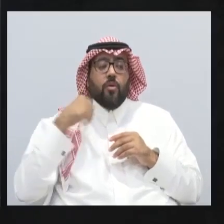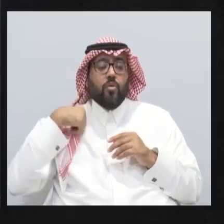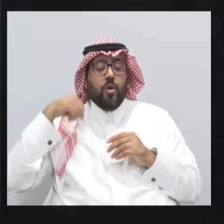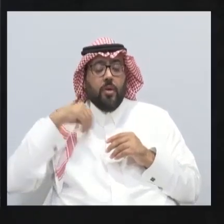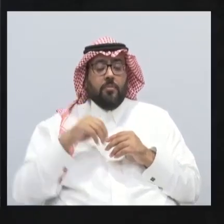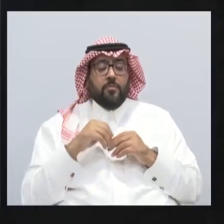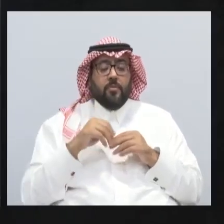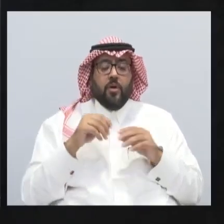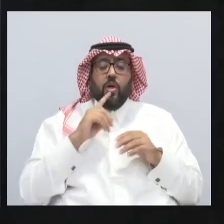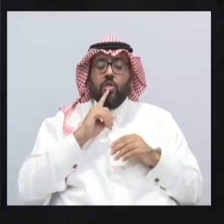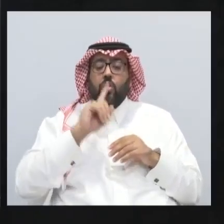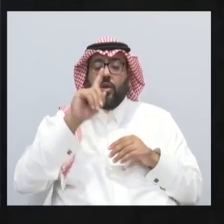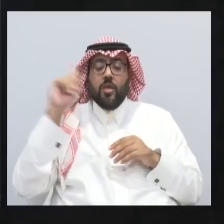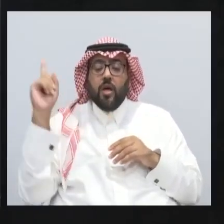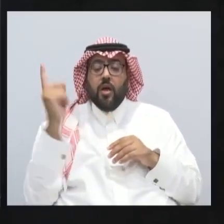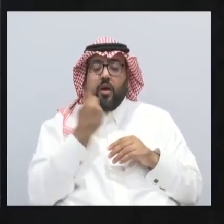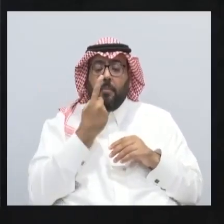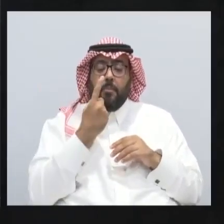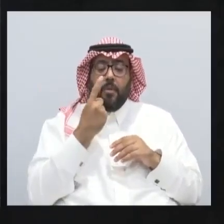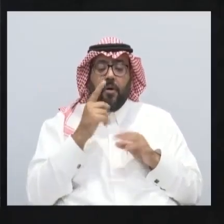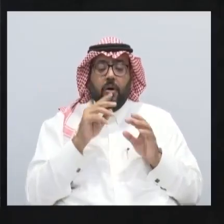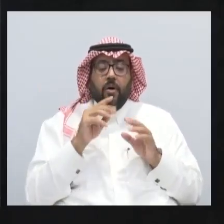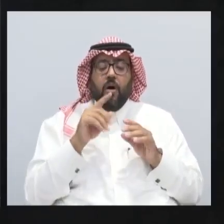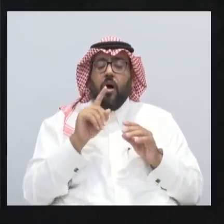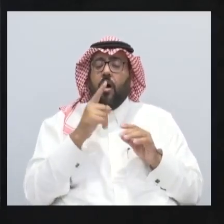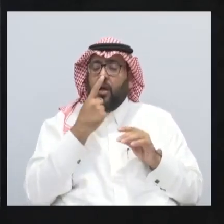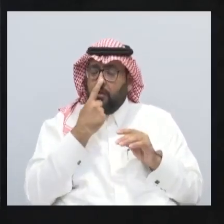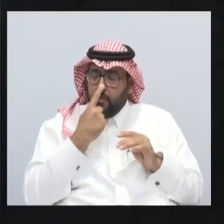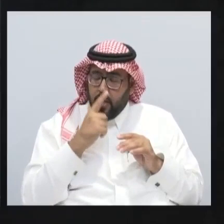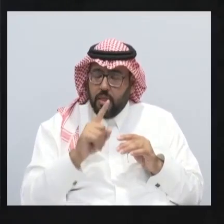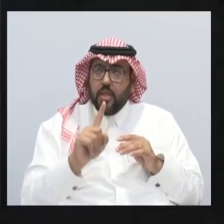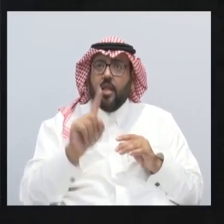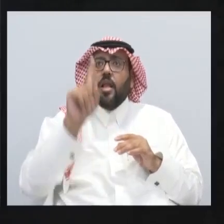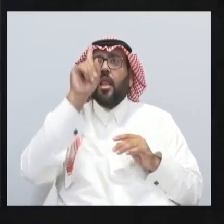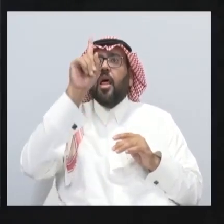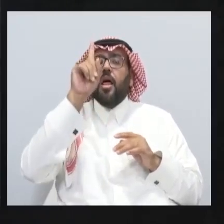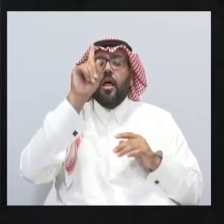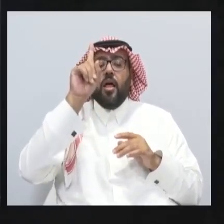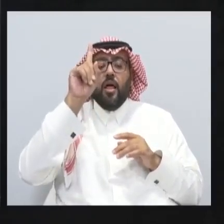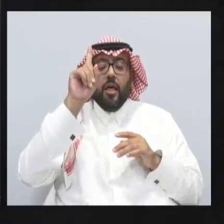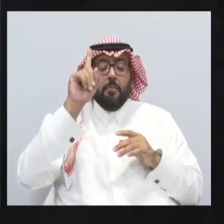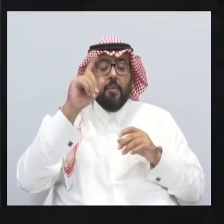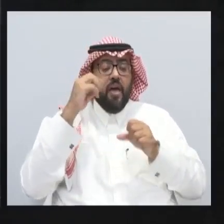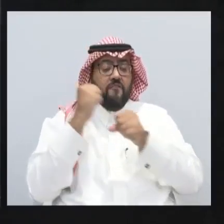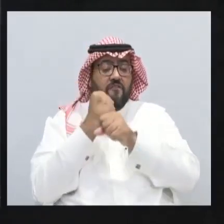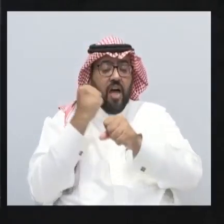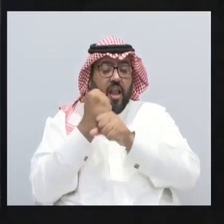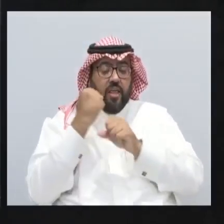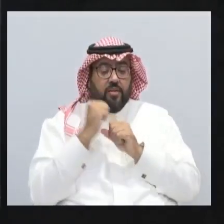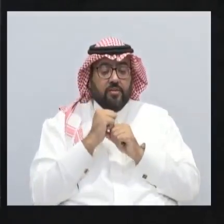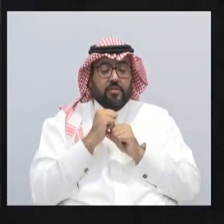ان توحيد الربوبيه شرعا هو افراد الله بافعاله افراد الله بافعاله